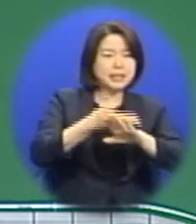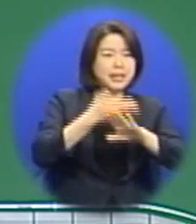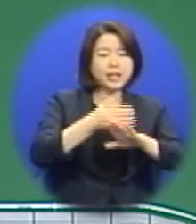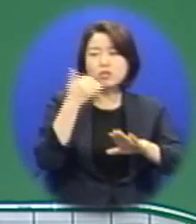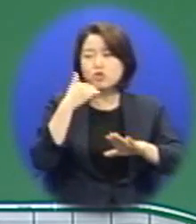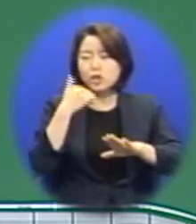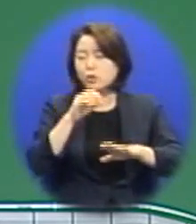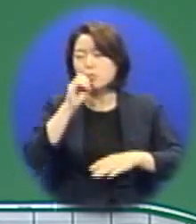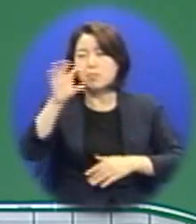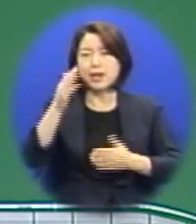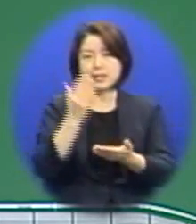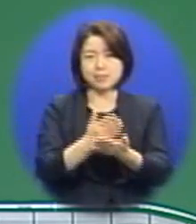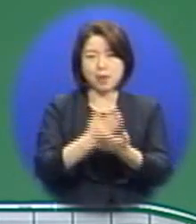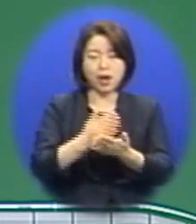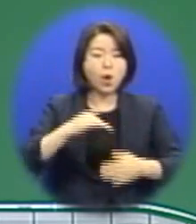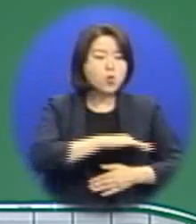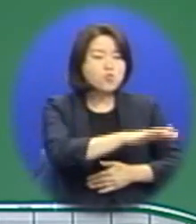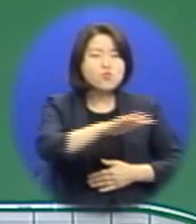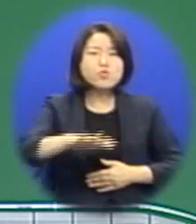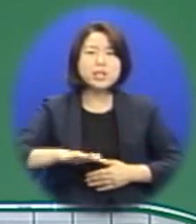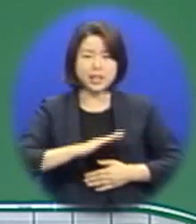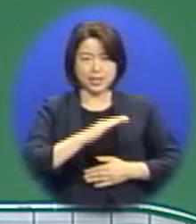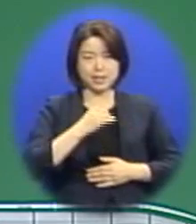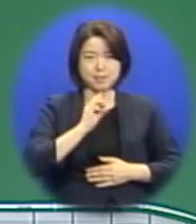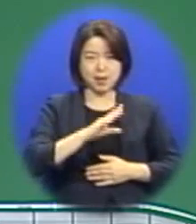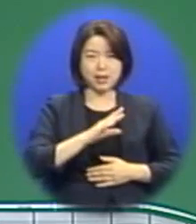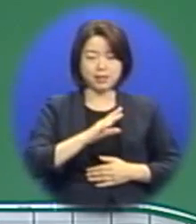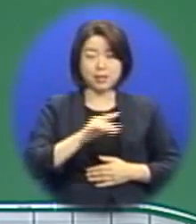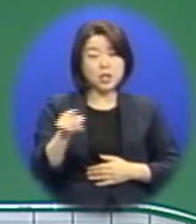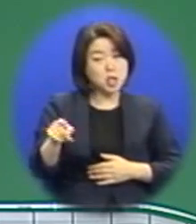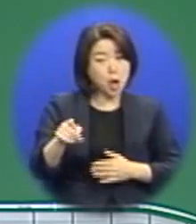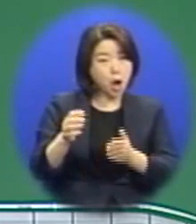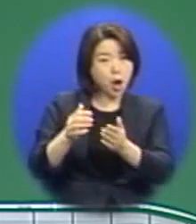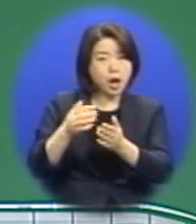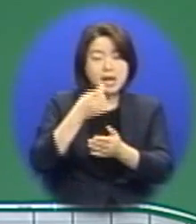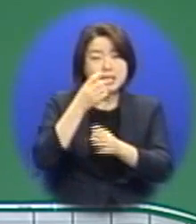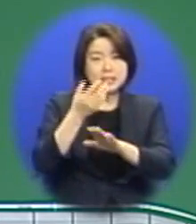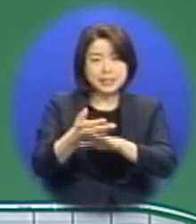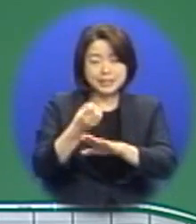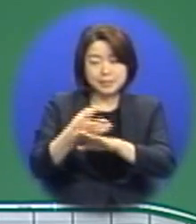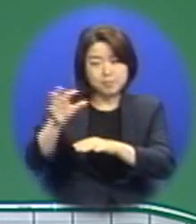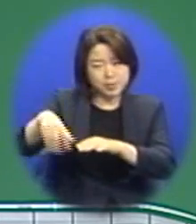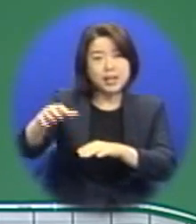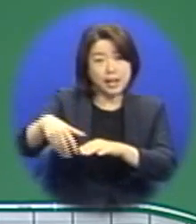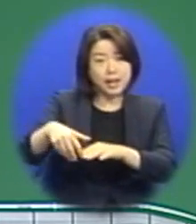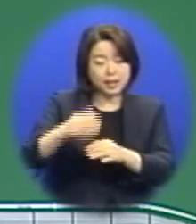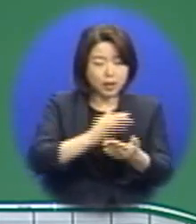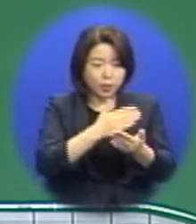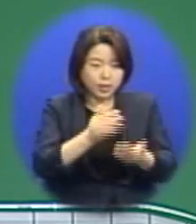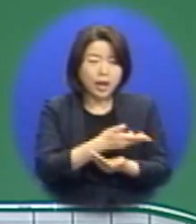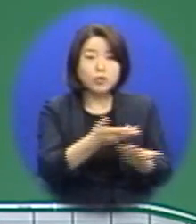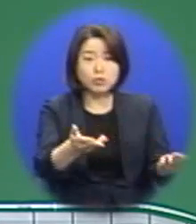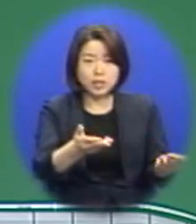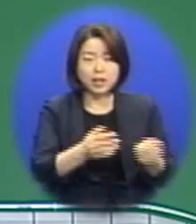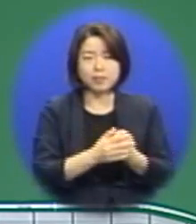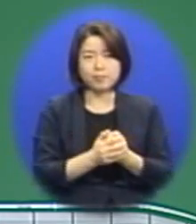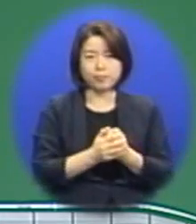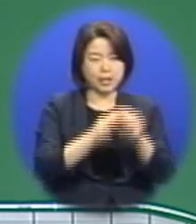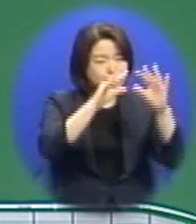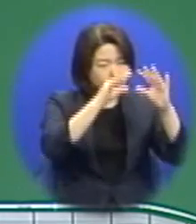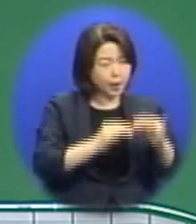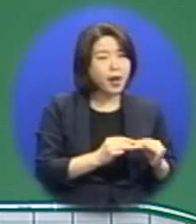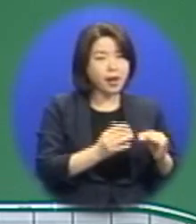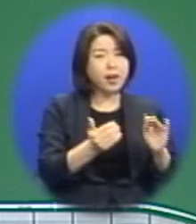맙시다. 우리끼리만 이 금광에서 얻은 이익을 나눕시다. 다들